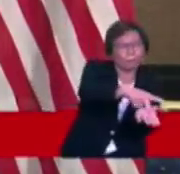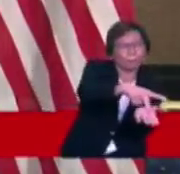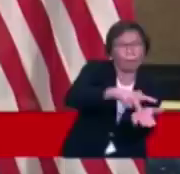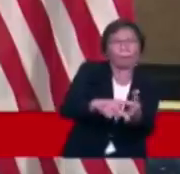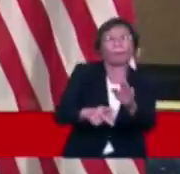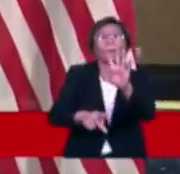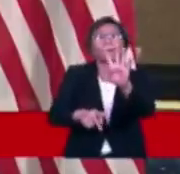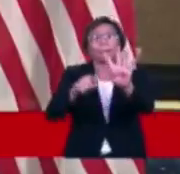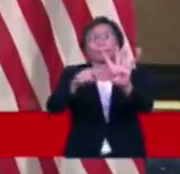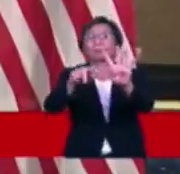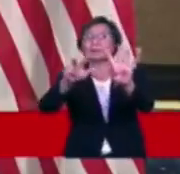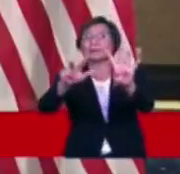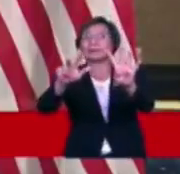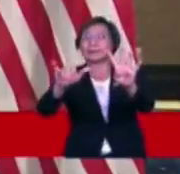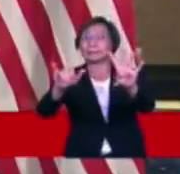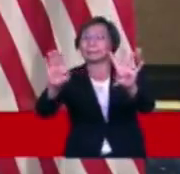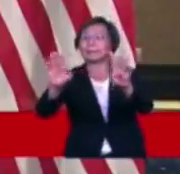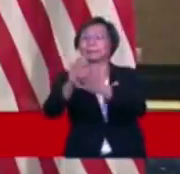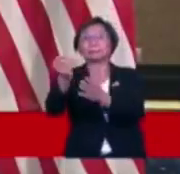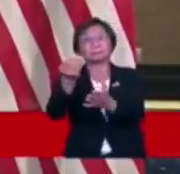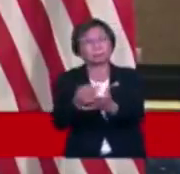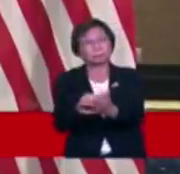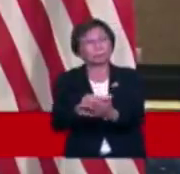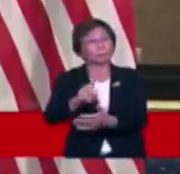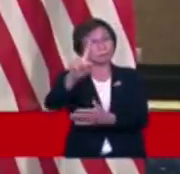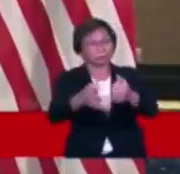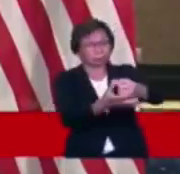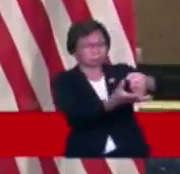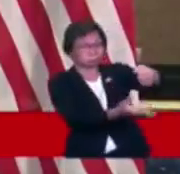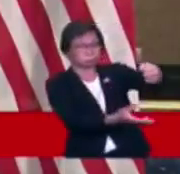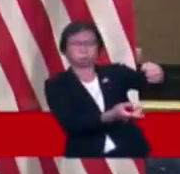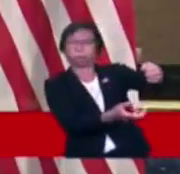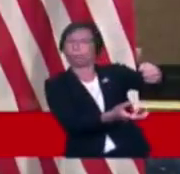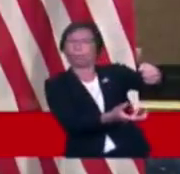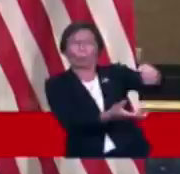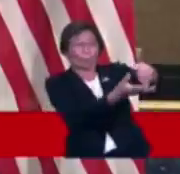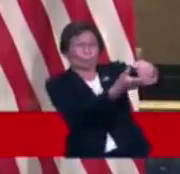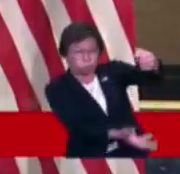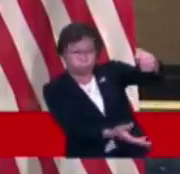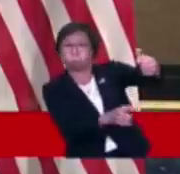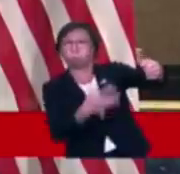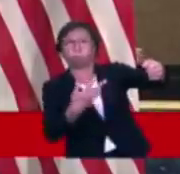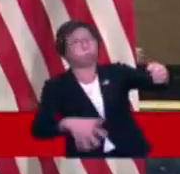sebanyak 4.36 bilion ringgit. Ini satu peruntukan yang amat besar.